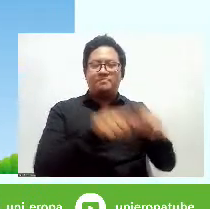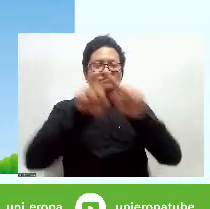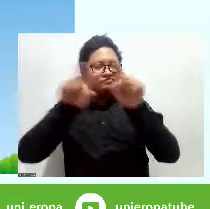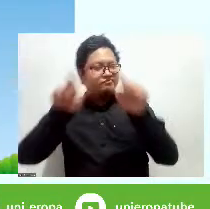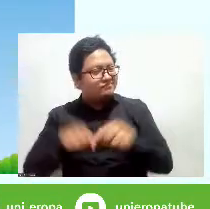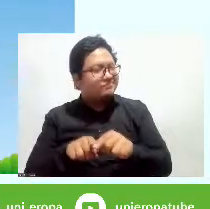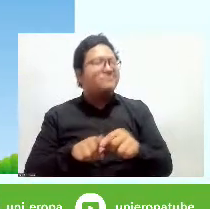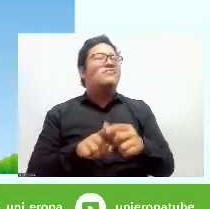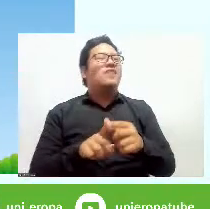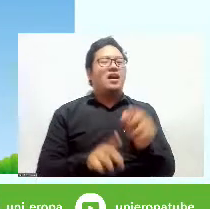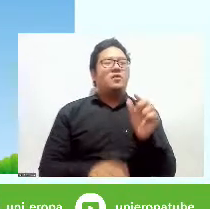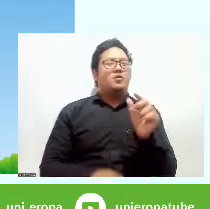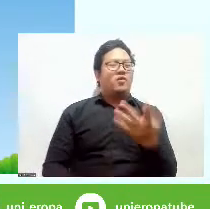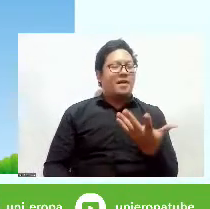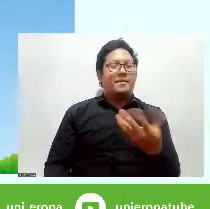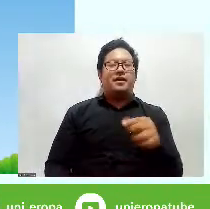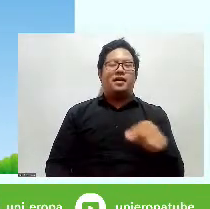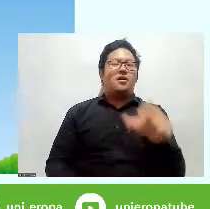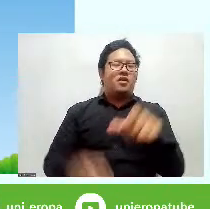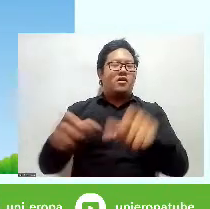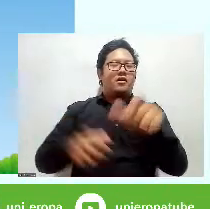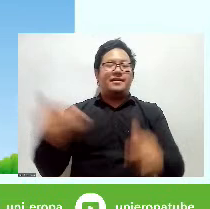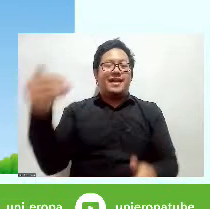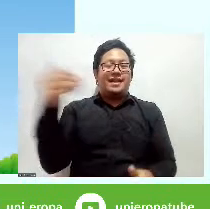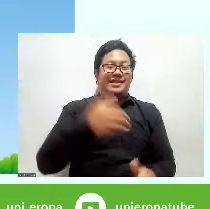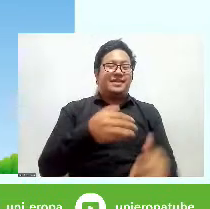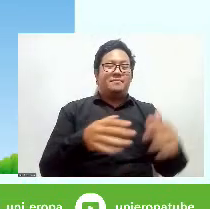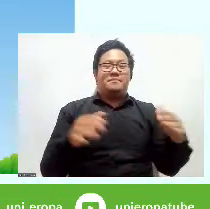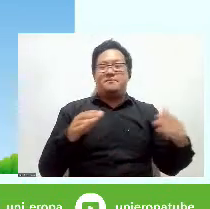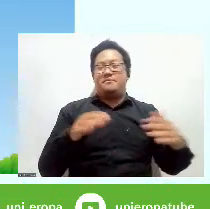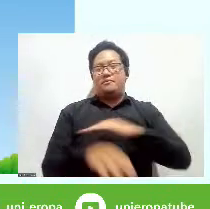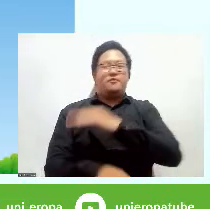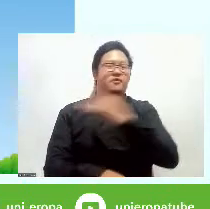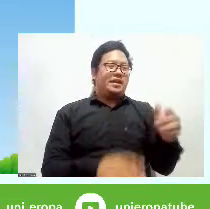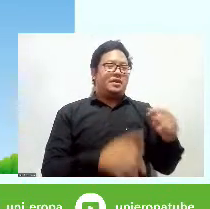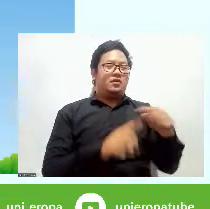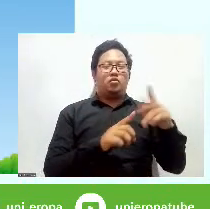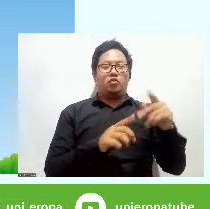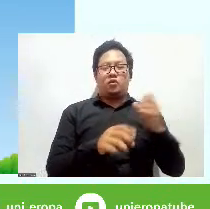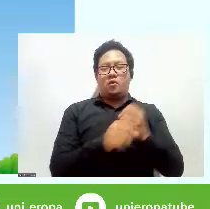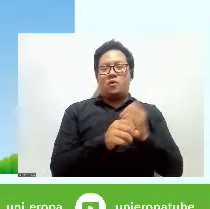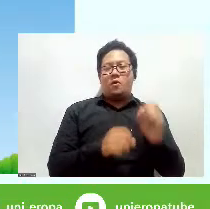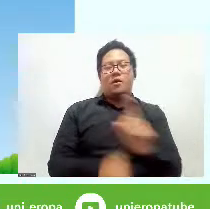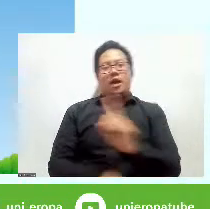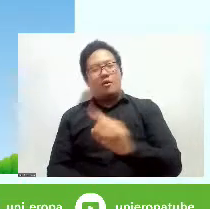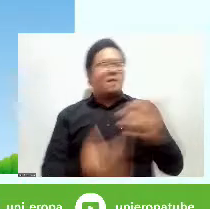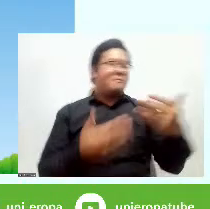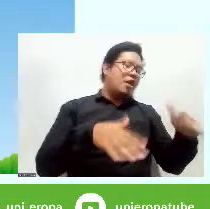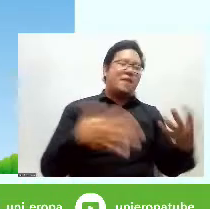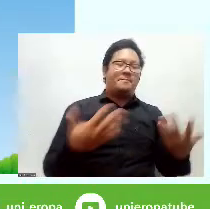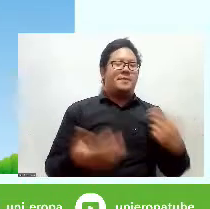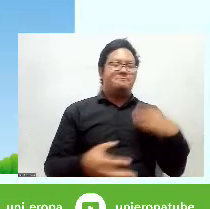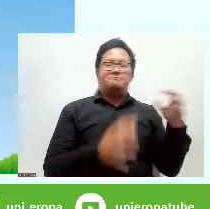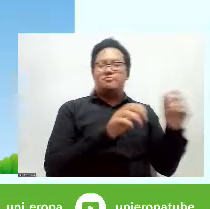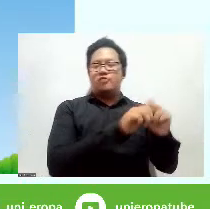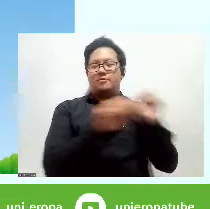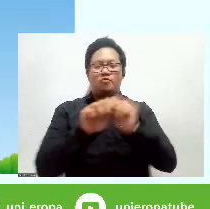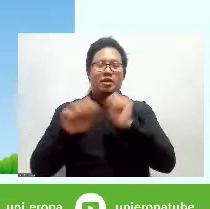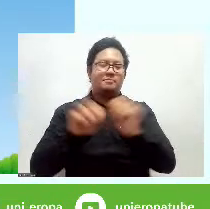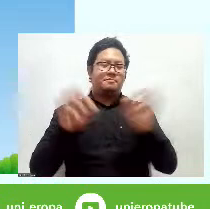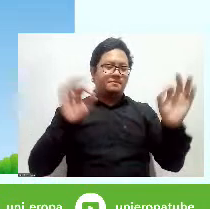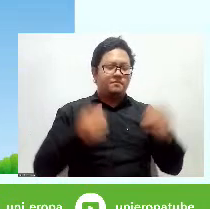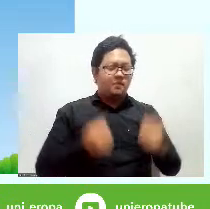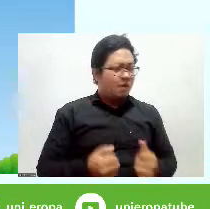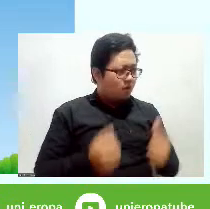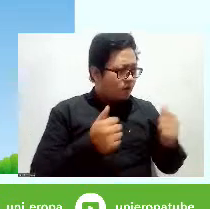yang berkunjung ke turgo Apakah yang harus dihindari apa yang boleh dan lain sebagainya Wah keren banget Mulia sekali Semoga lancar terus